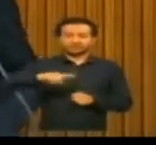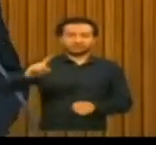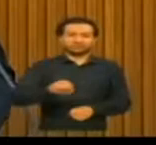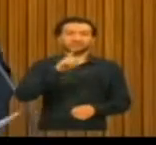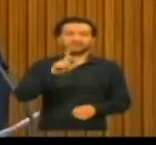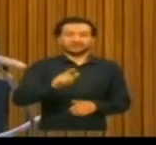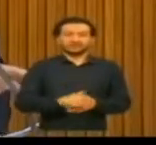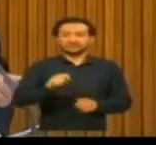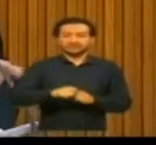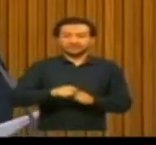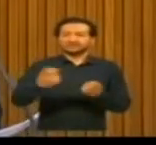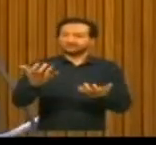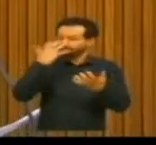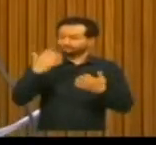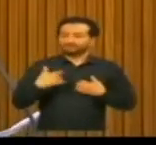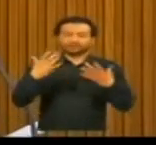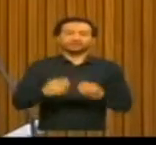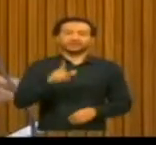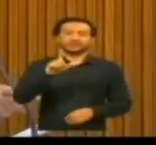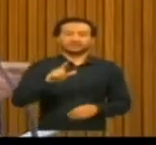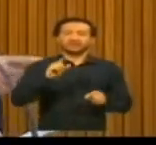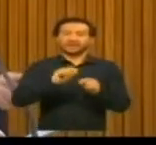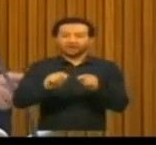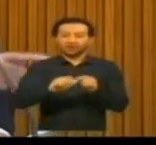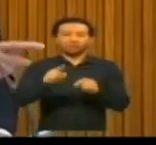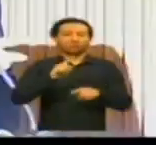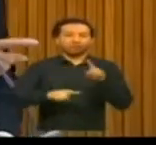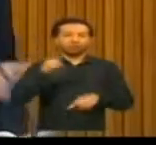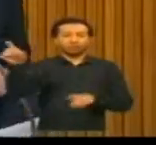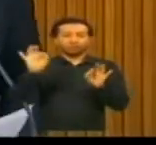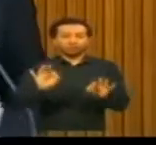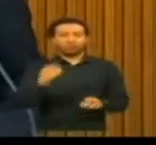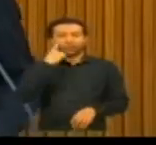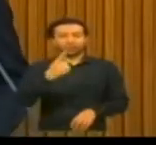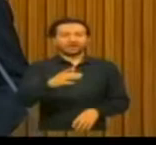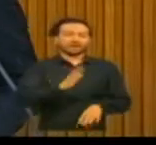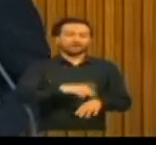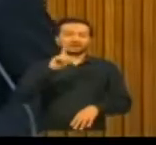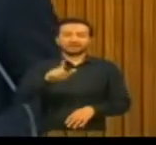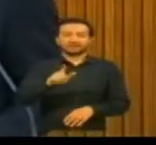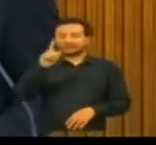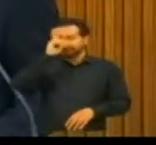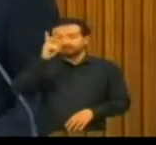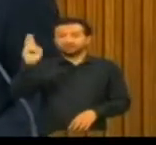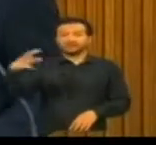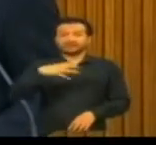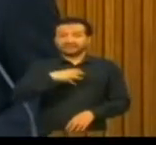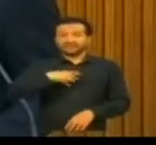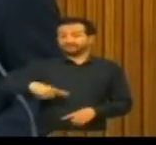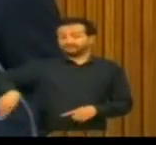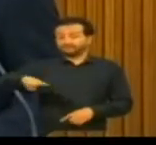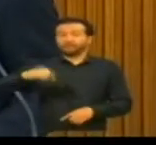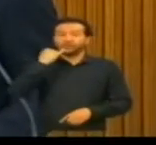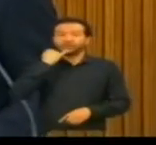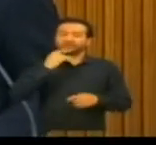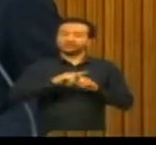zorundasın. İstihdam yaratmak zorundasın. Ekonomi politikanı buna göre uygulamak zorundasın. Sadece kendin ve yandaşların için